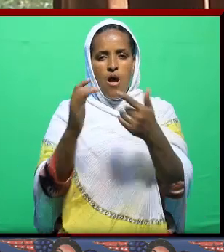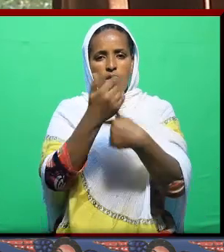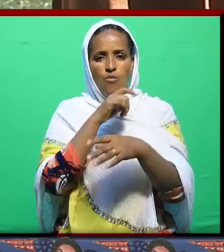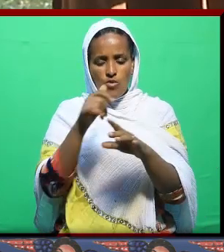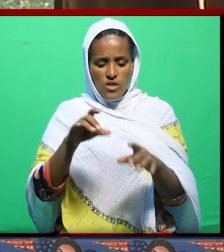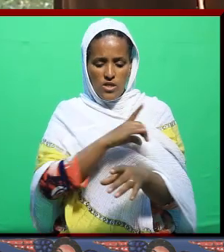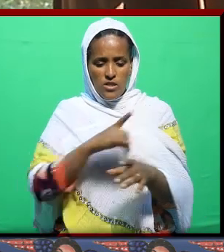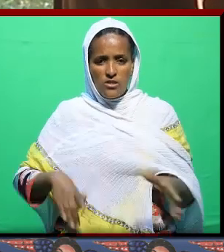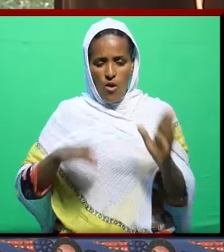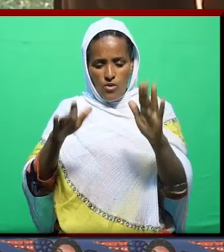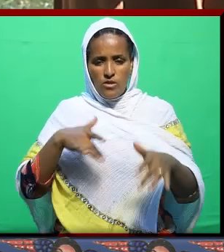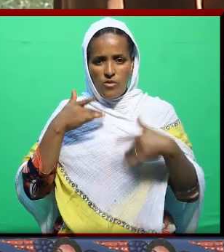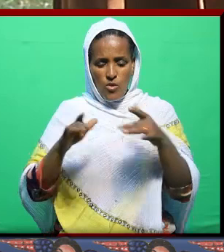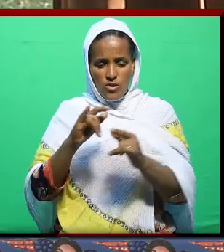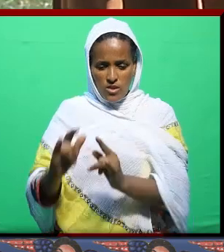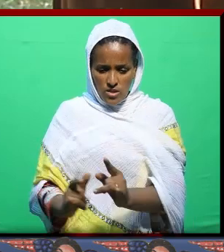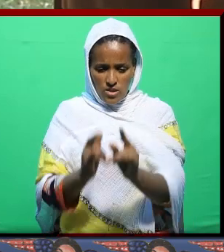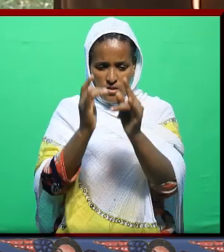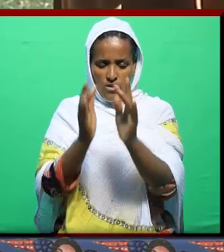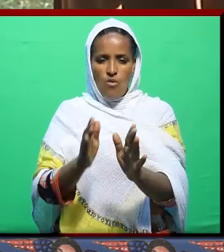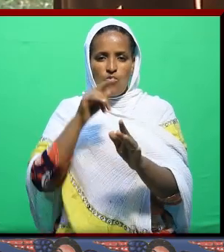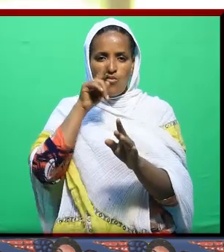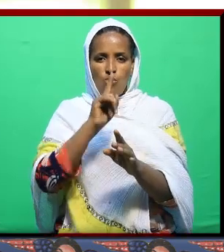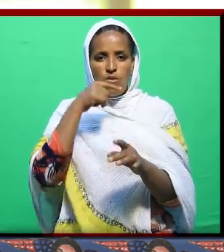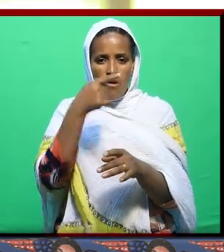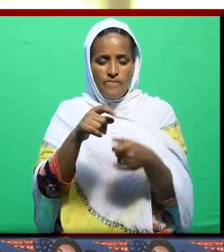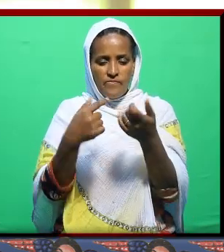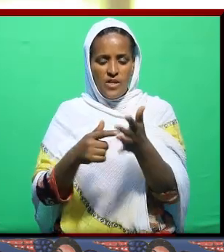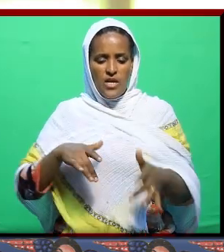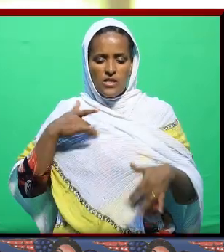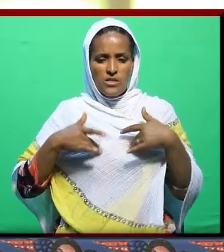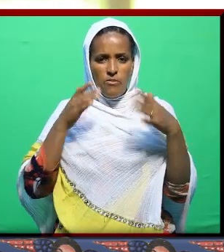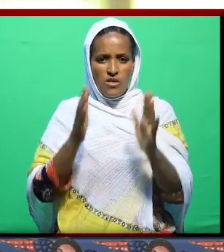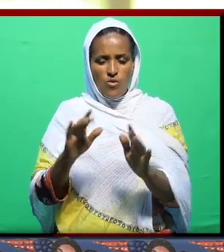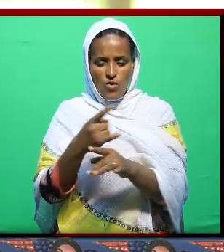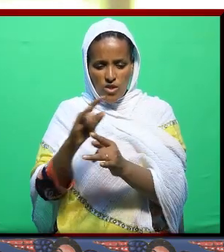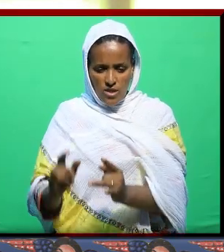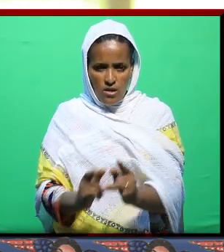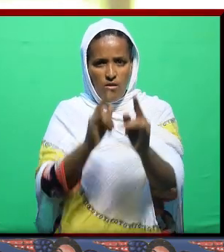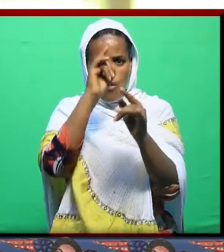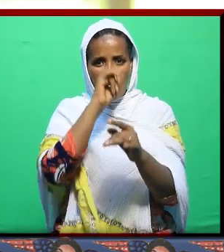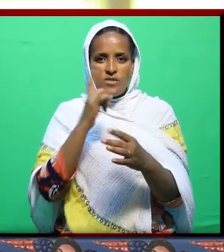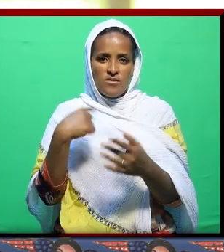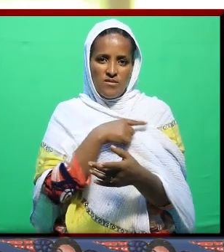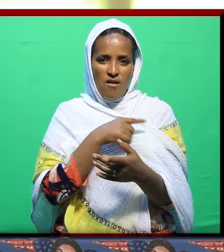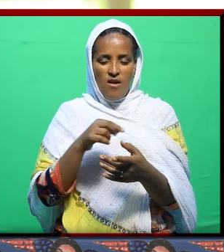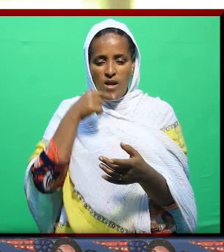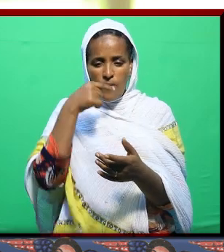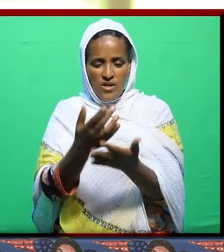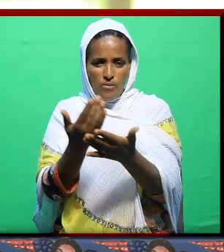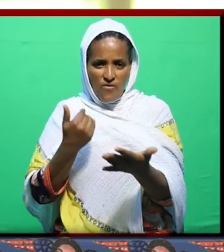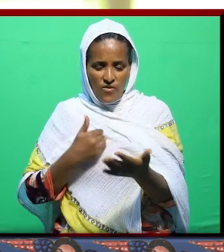አለመሆን። ክርስቲያን ስሜታዊ ሳይሆን ስሌታዊ ነው ይላሉ አበው። እውነት ነው። ስሜታውያን ስሌታውያንን።